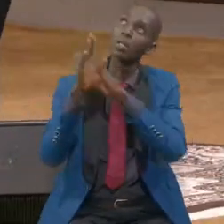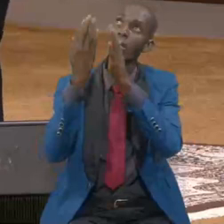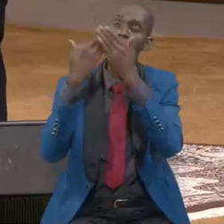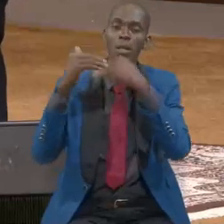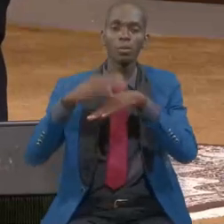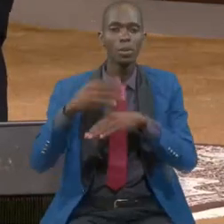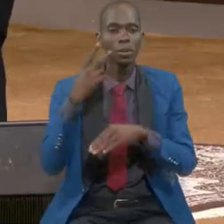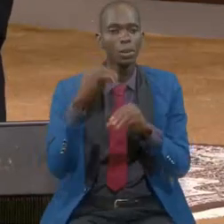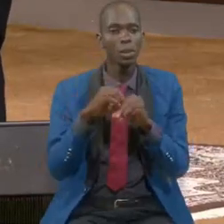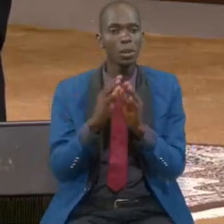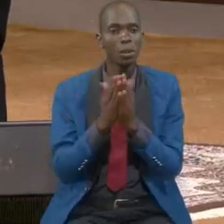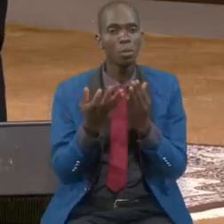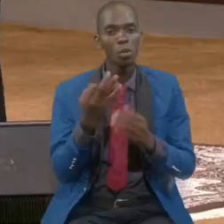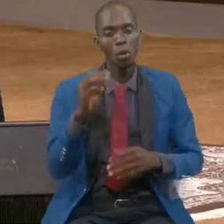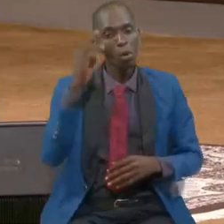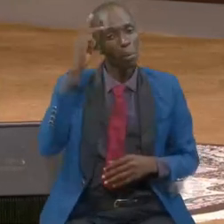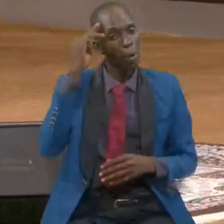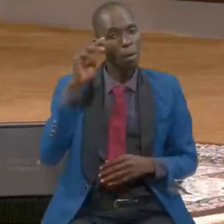de Dieu.